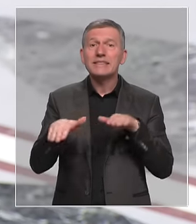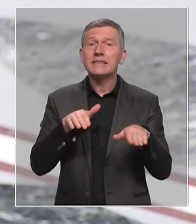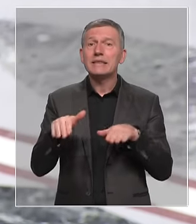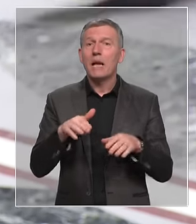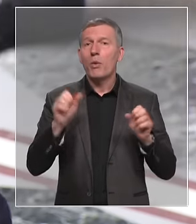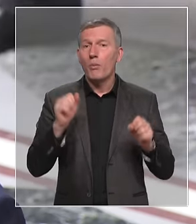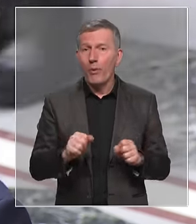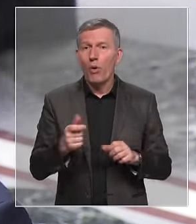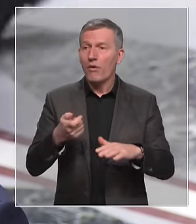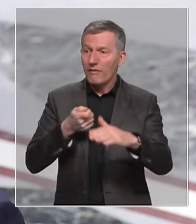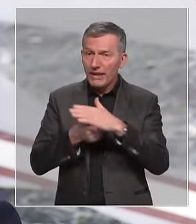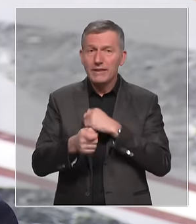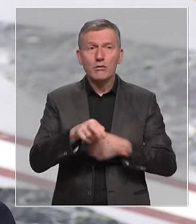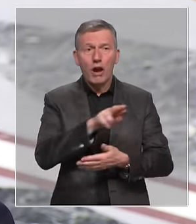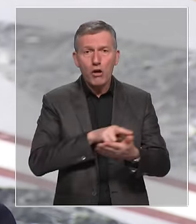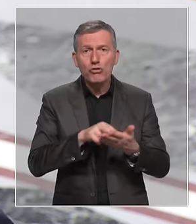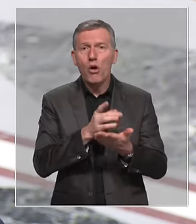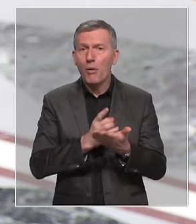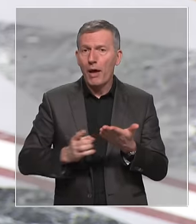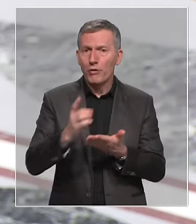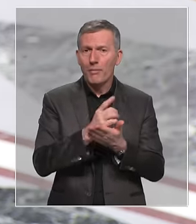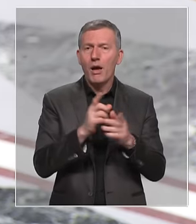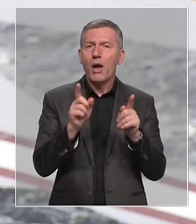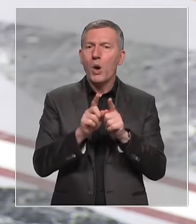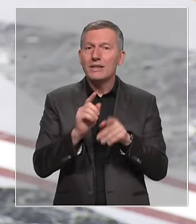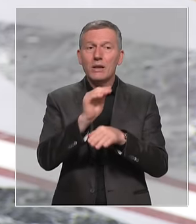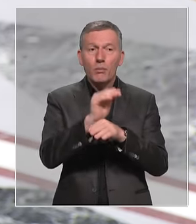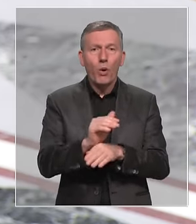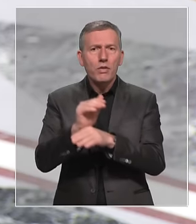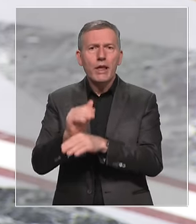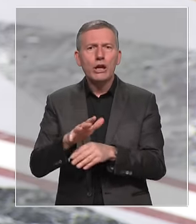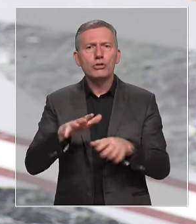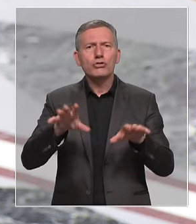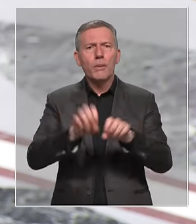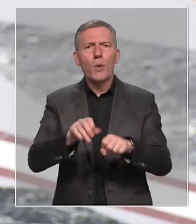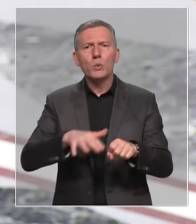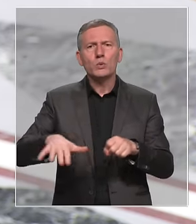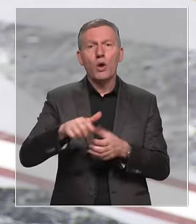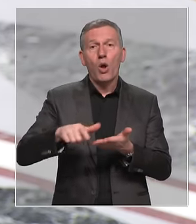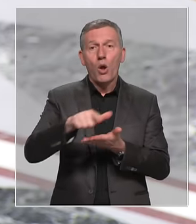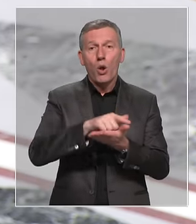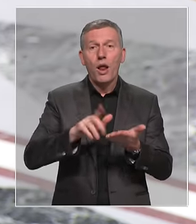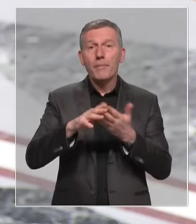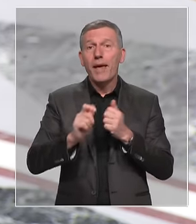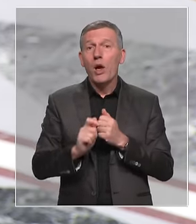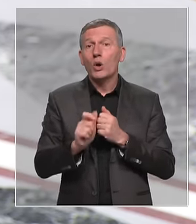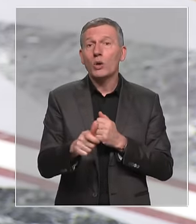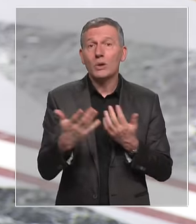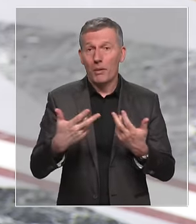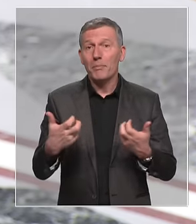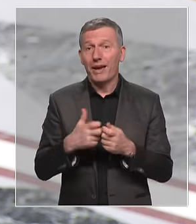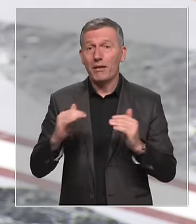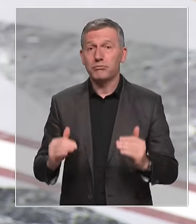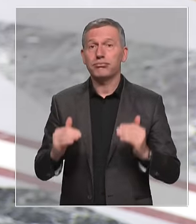qui permet d'abord de financer les collectivités locales, qui permet de protéger les productions locales, mais qui, on le sait, a un impact sur les